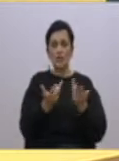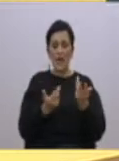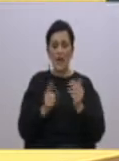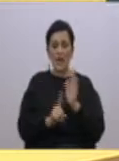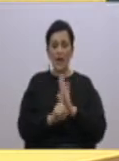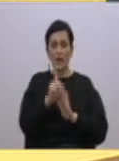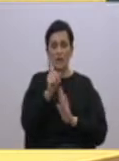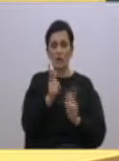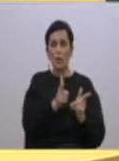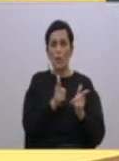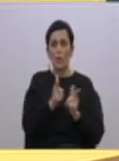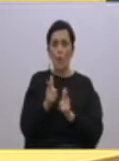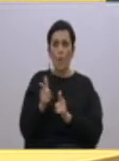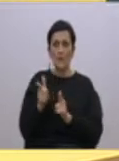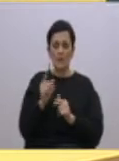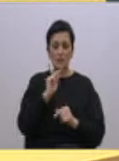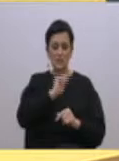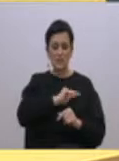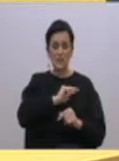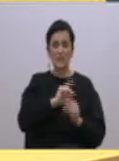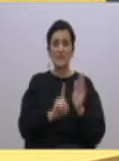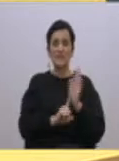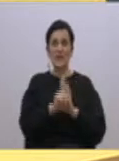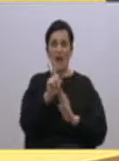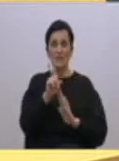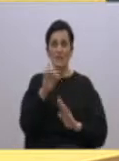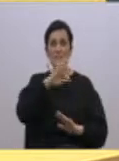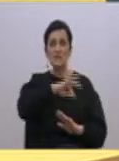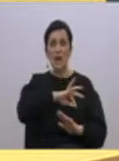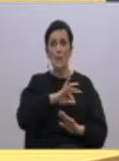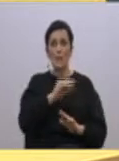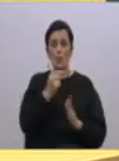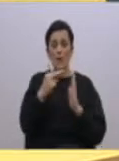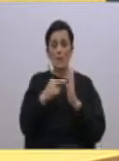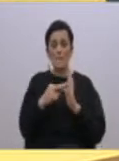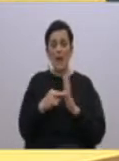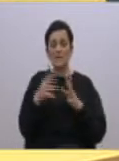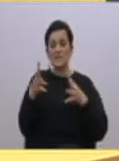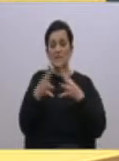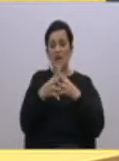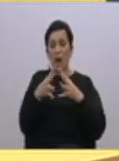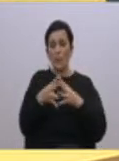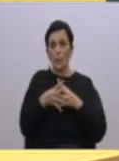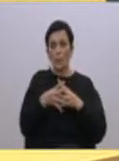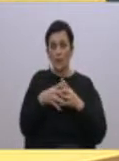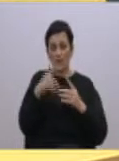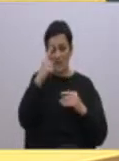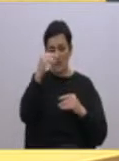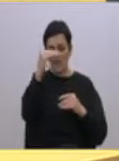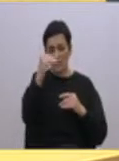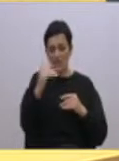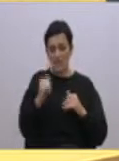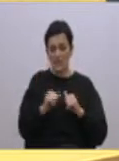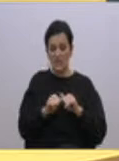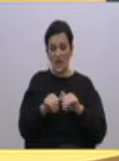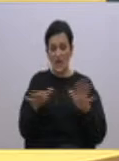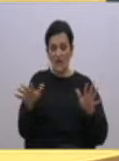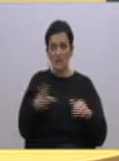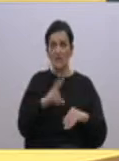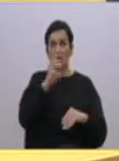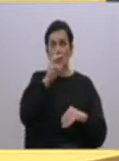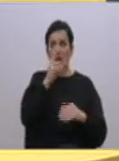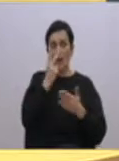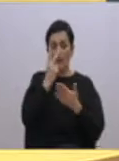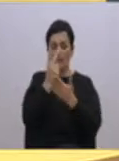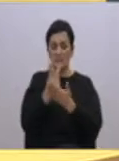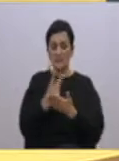რიგი მოსამზადებელი სამუშაოები, დავიწყეთ სამხმარებლო ფასების ჰარმონიზებული ინდექსის გამოქვეყნება, მედიანური ხელფასის